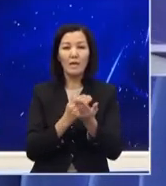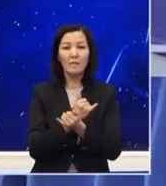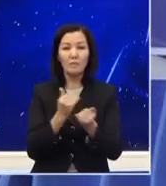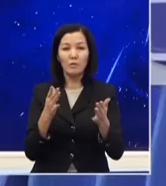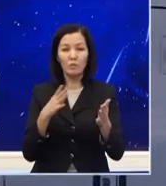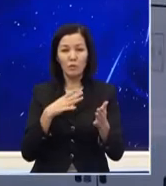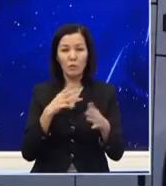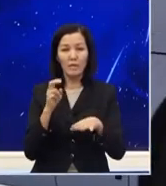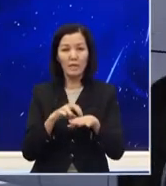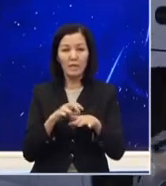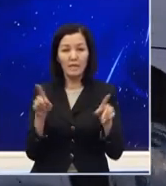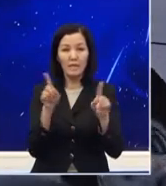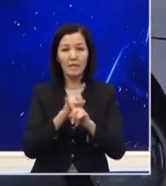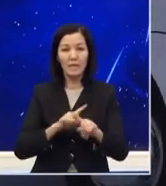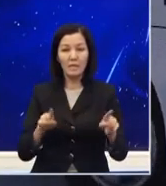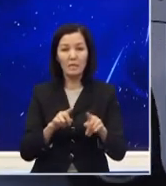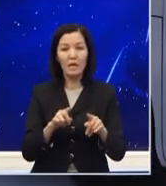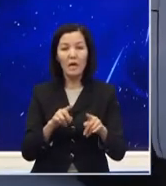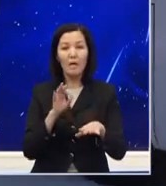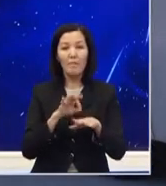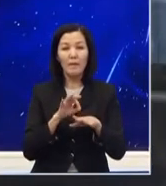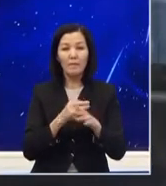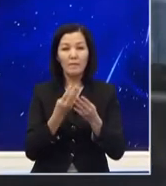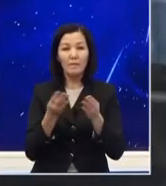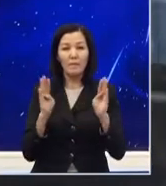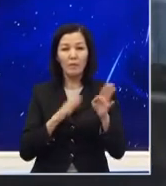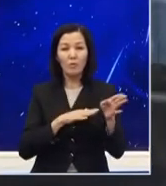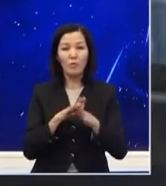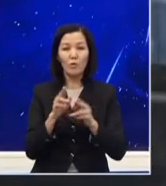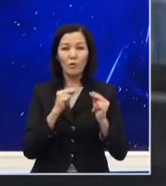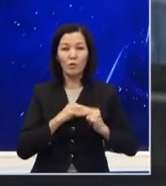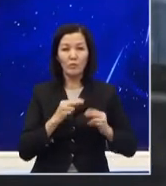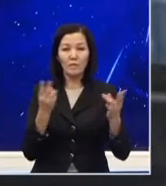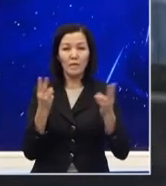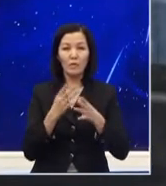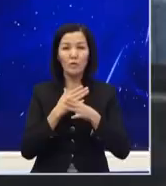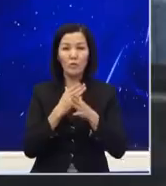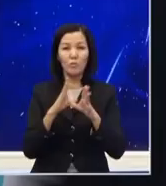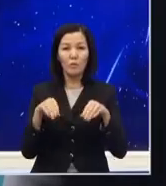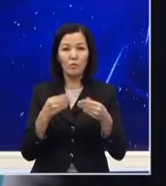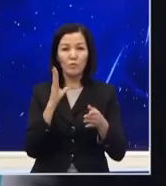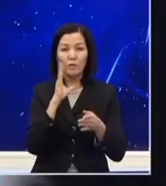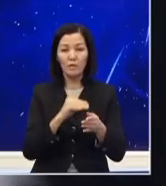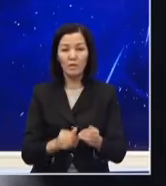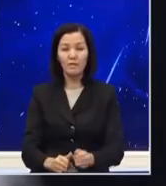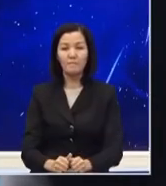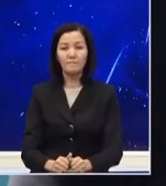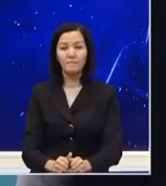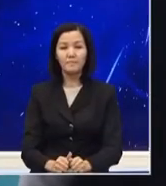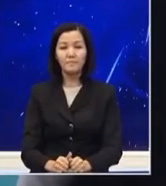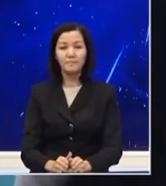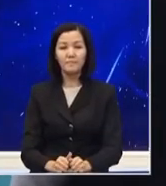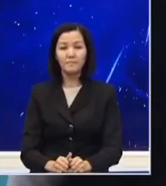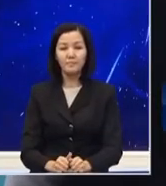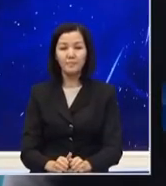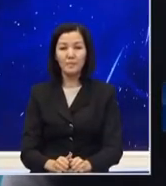Мамандардың айтуынша, бұл ерекше кешен пандемия кезеңінде толық қуатта жұмыс істеп, қажетті көмек көрсете алады. Новый передвижной комплекс